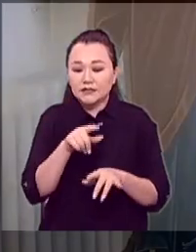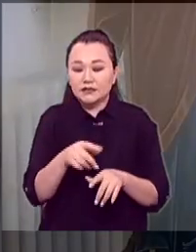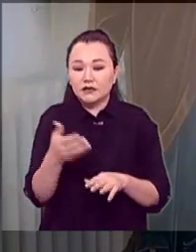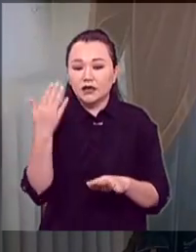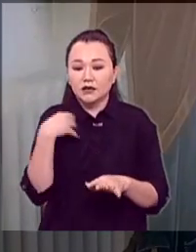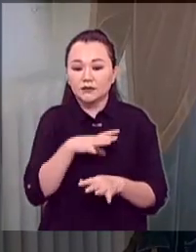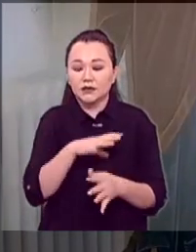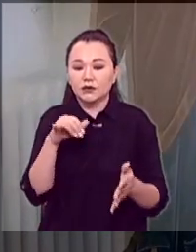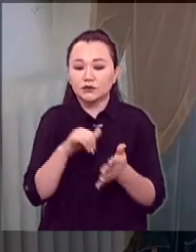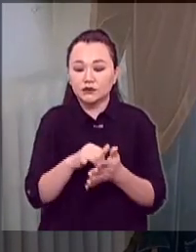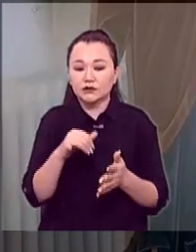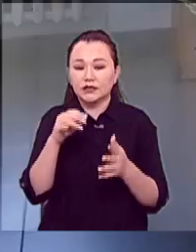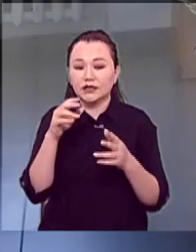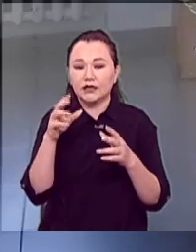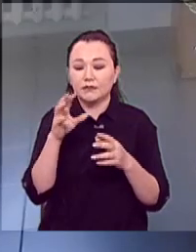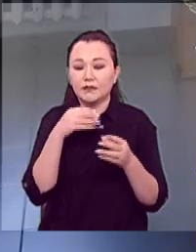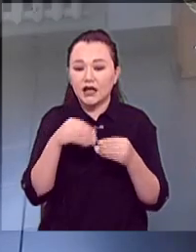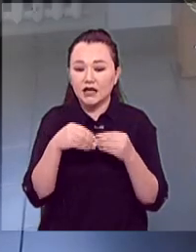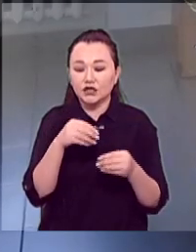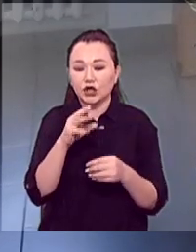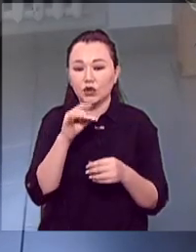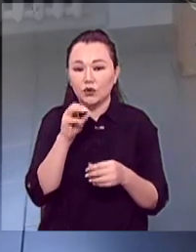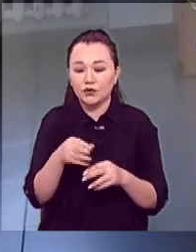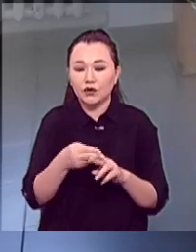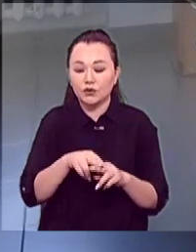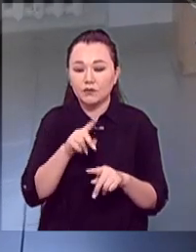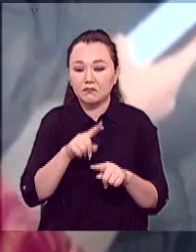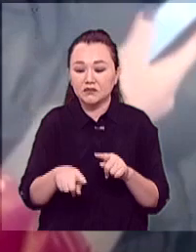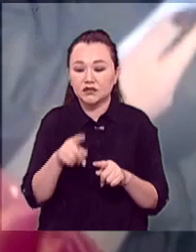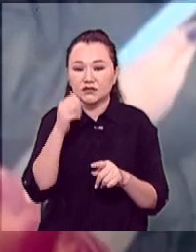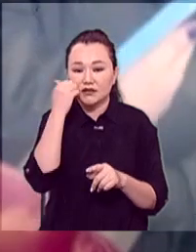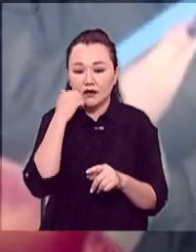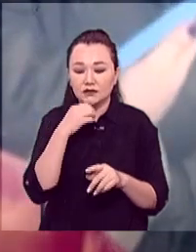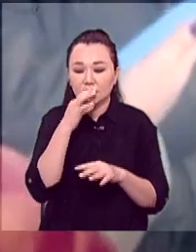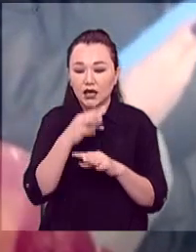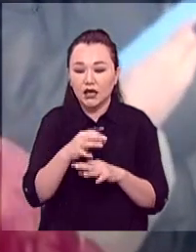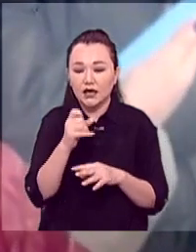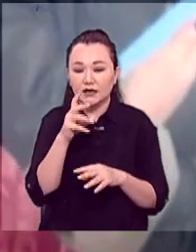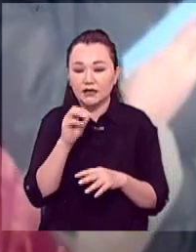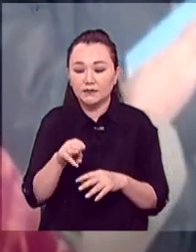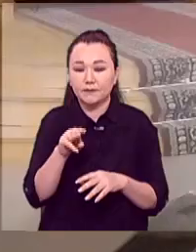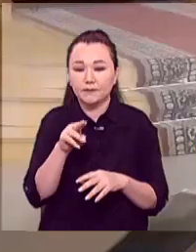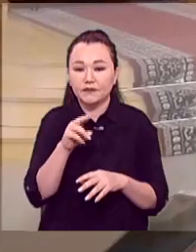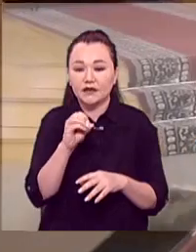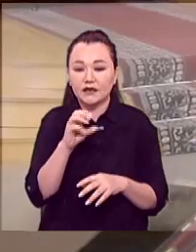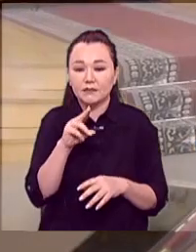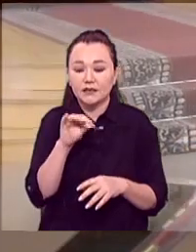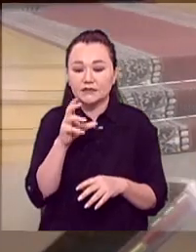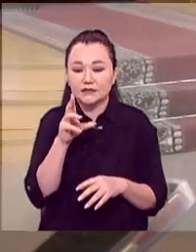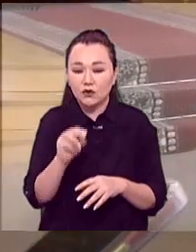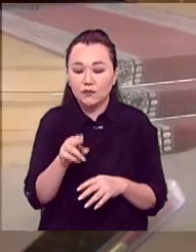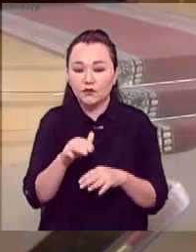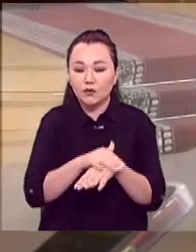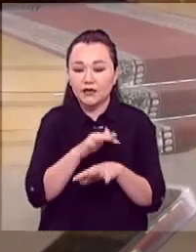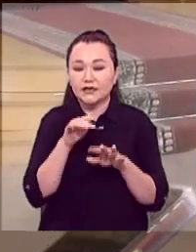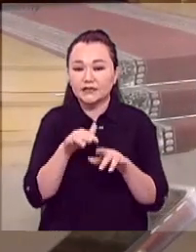тут были установлены иконы с пластиковыми киотами которые быстро пришли в негодность говорит архиепископ добрые